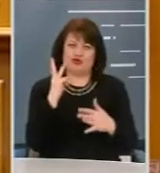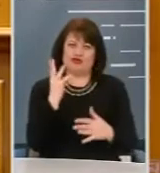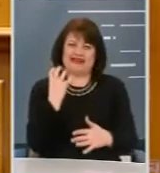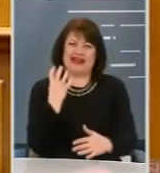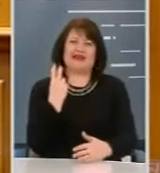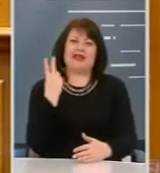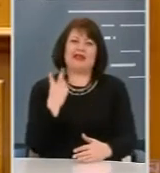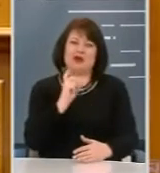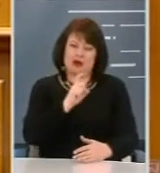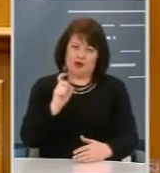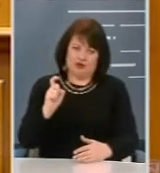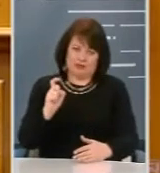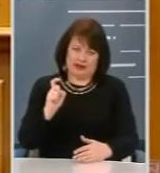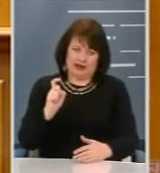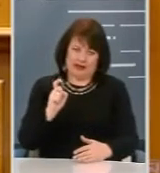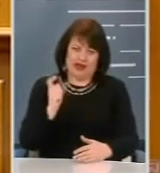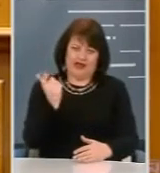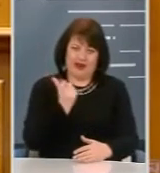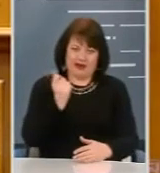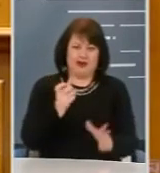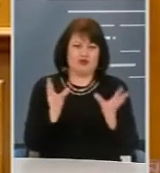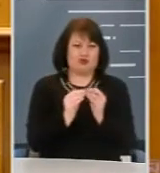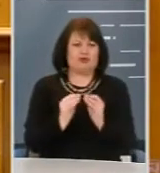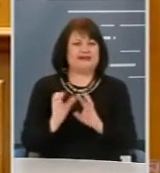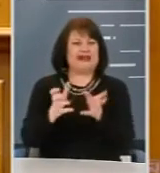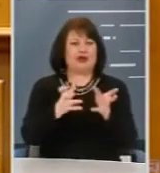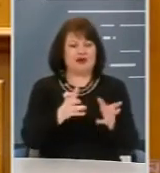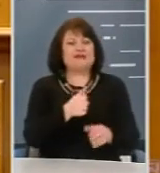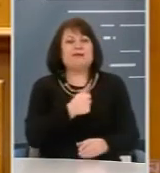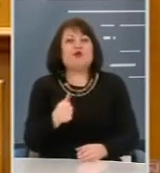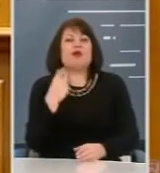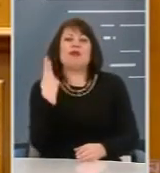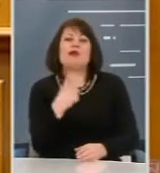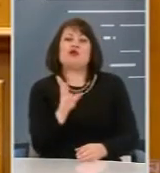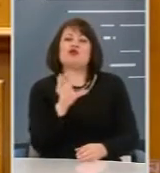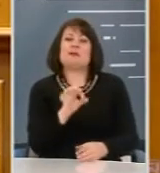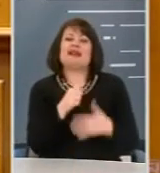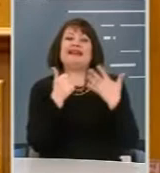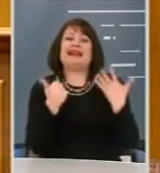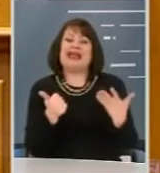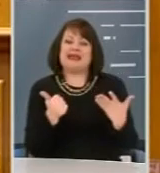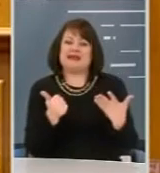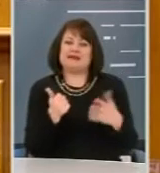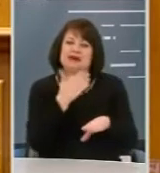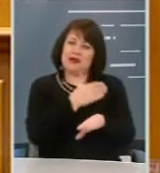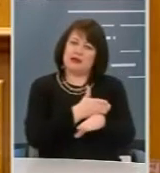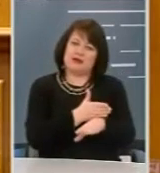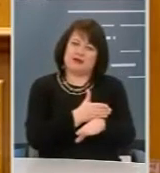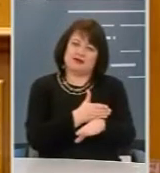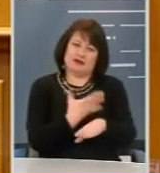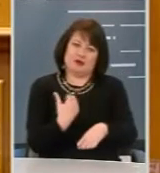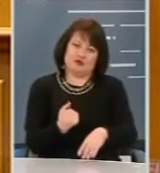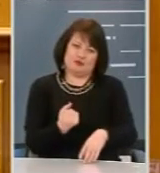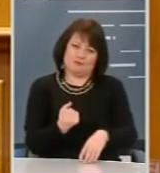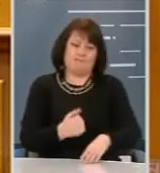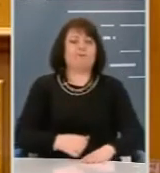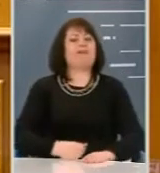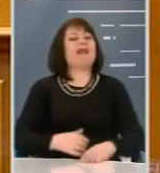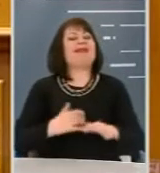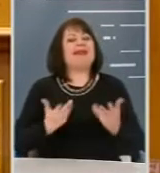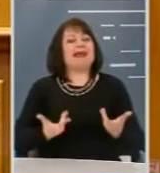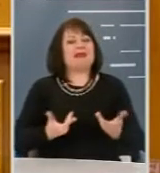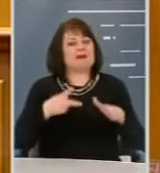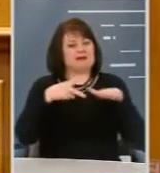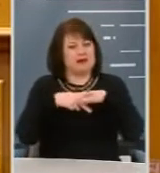εκατομμύρια δάνεια προς τα μέσα μαζικής ενημέρωσης, μόνο τα 256 είχαν εξασφαλίσεις. Δηλαδή έδιναν